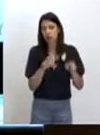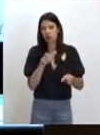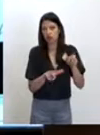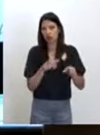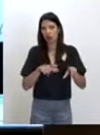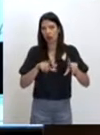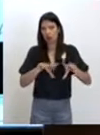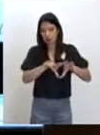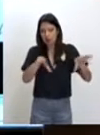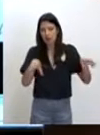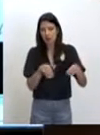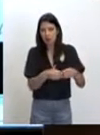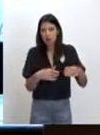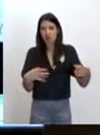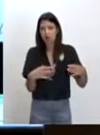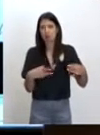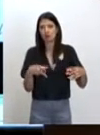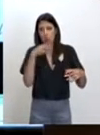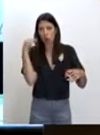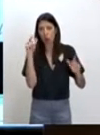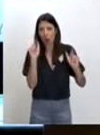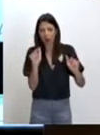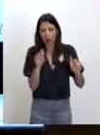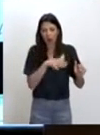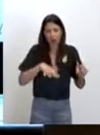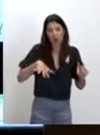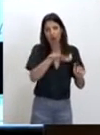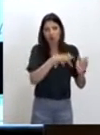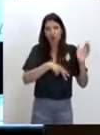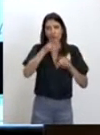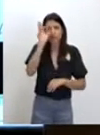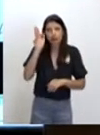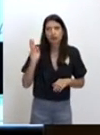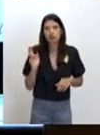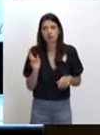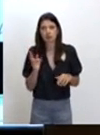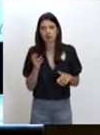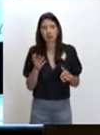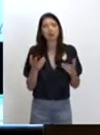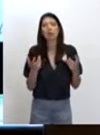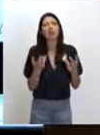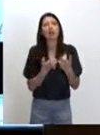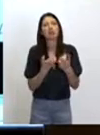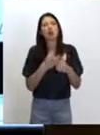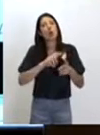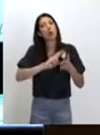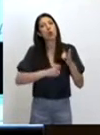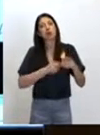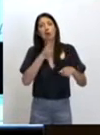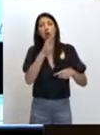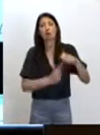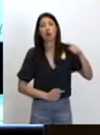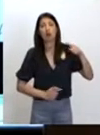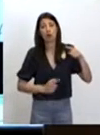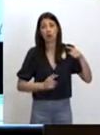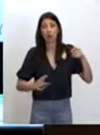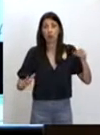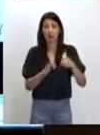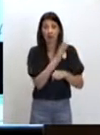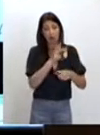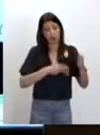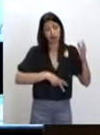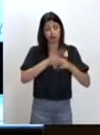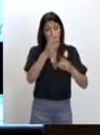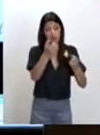puisque c'était l'offre qui proposait le plus d'équivalent temps plein auprès des enfants, et